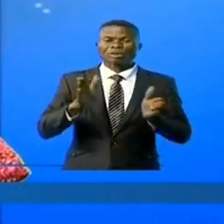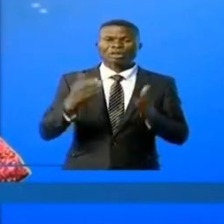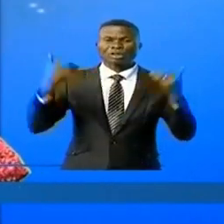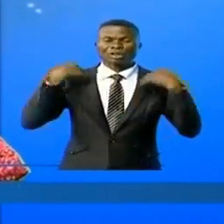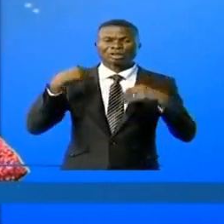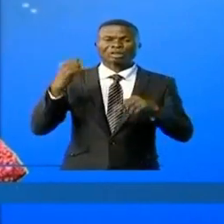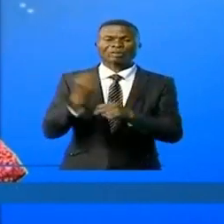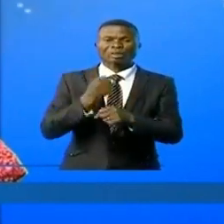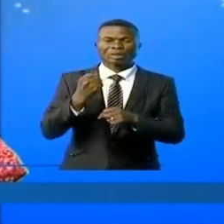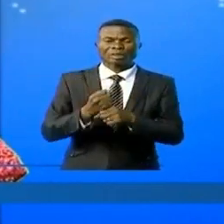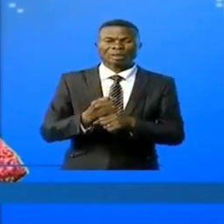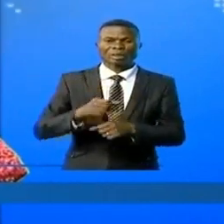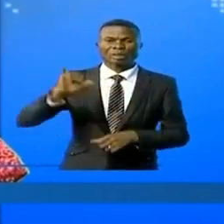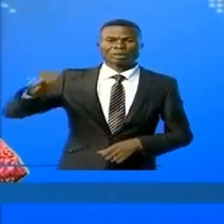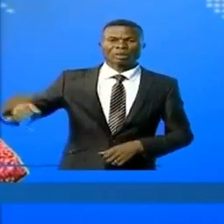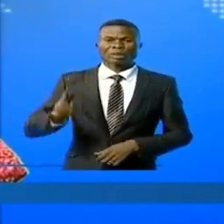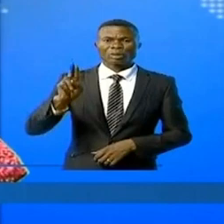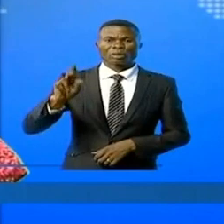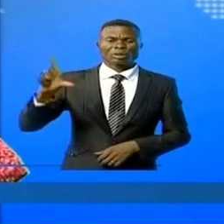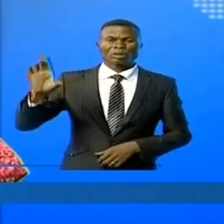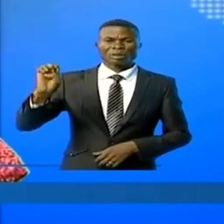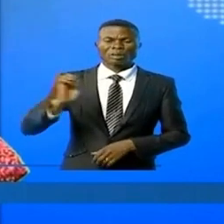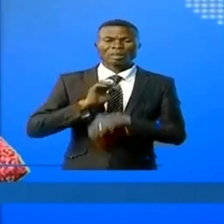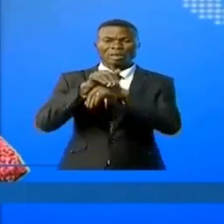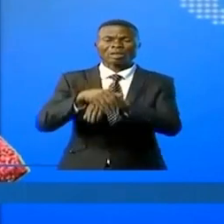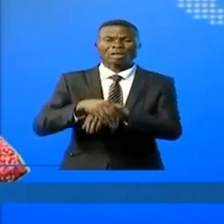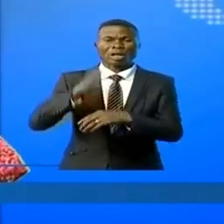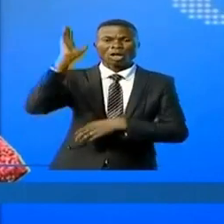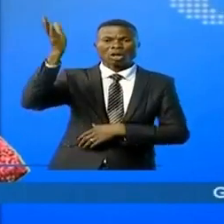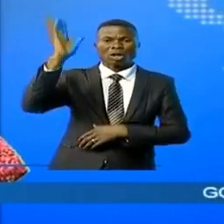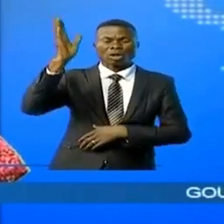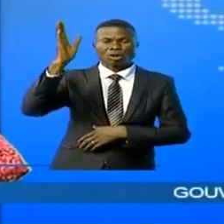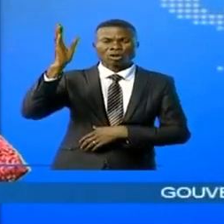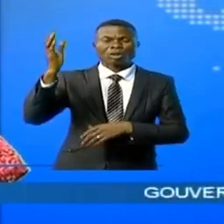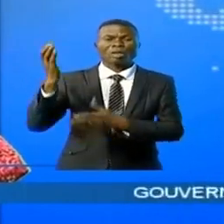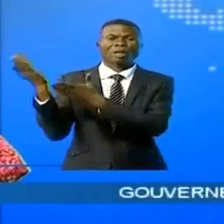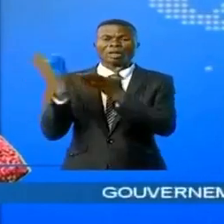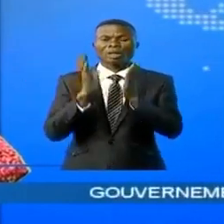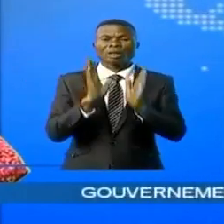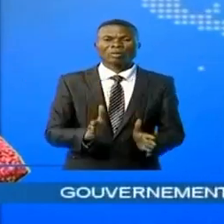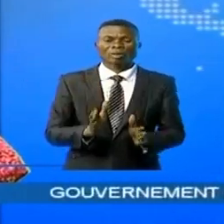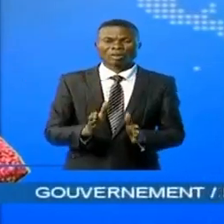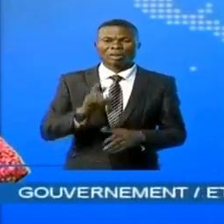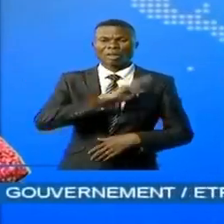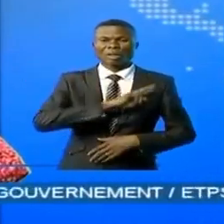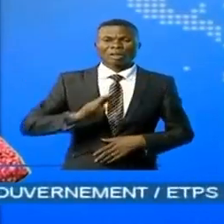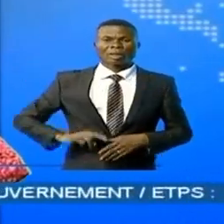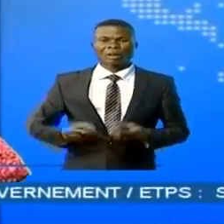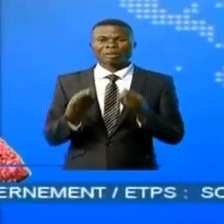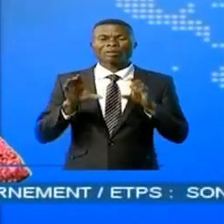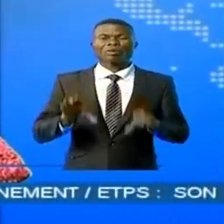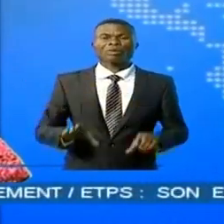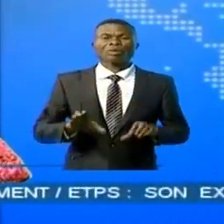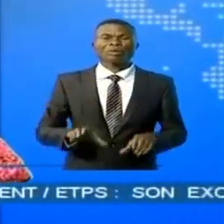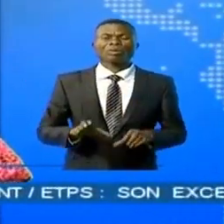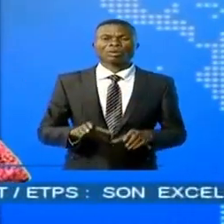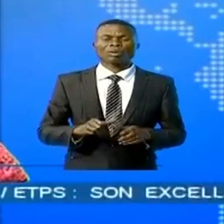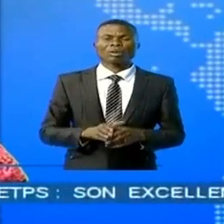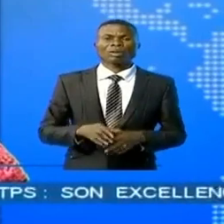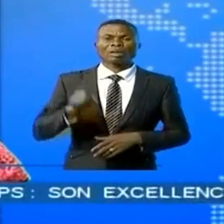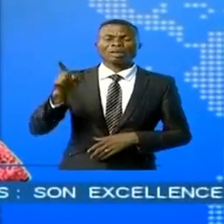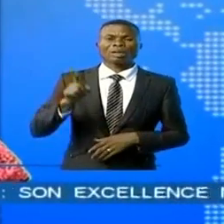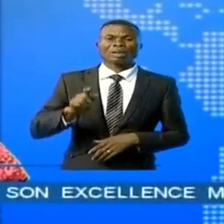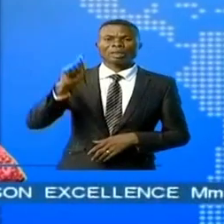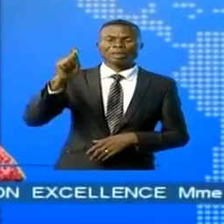jules a ling et et prend part à une conférence sur l'investissement en république démocratique du congo à houston au texas